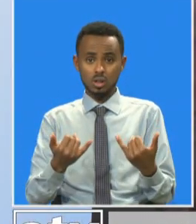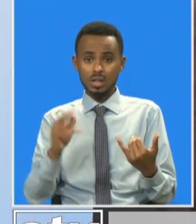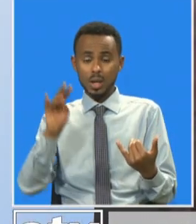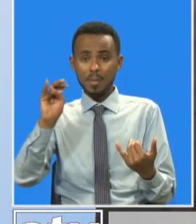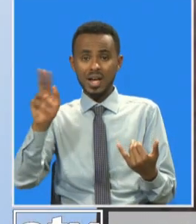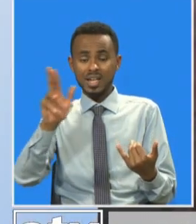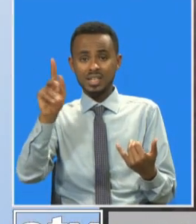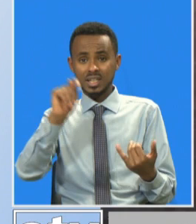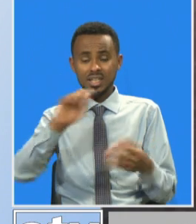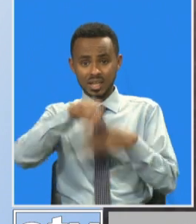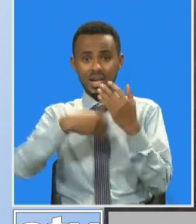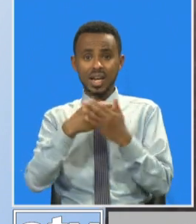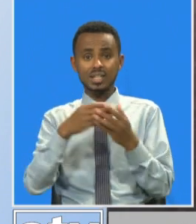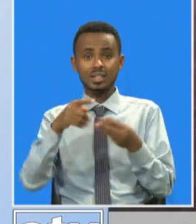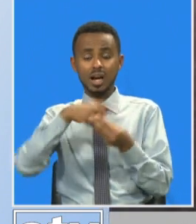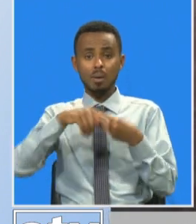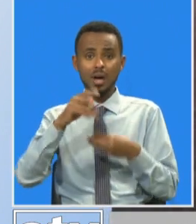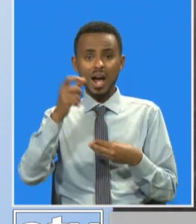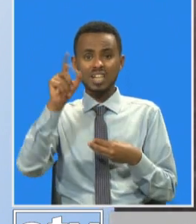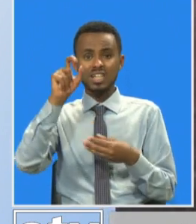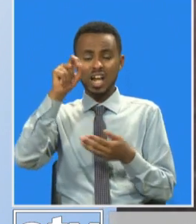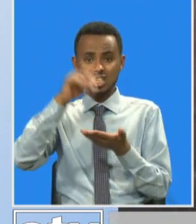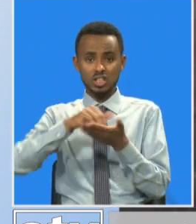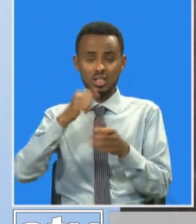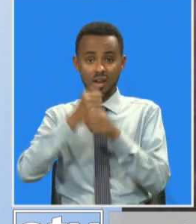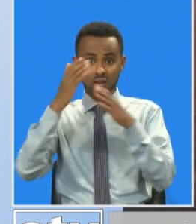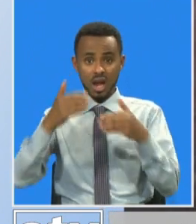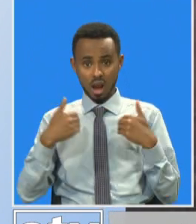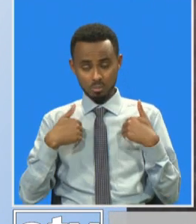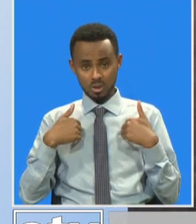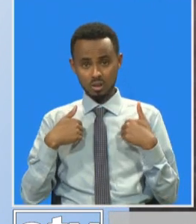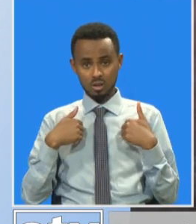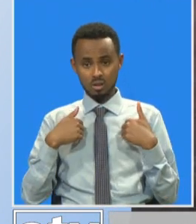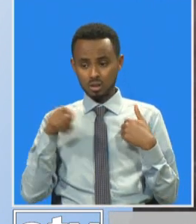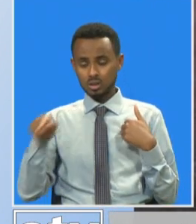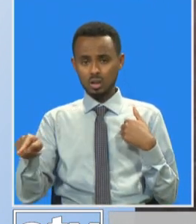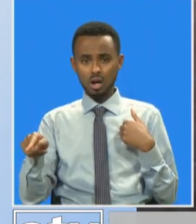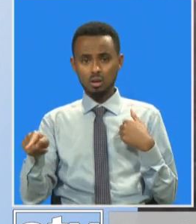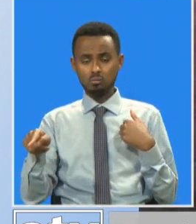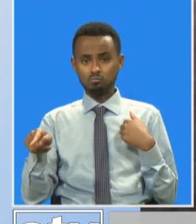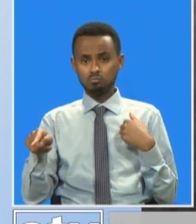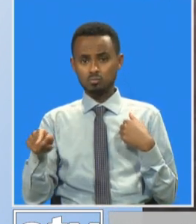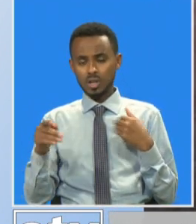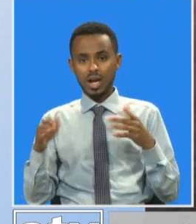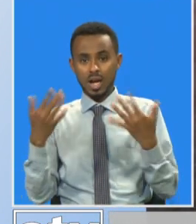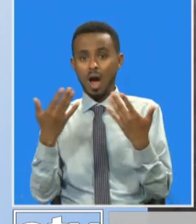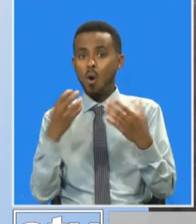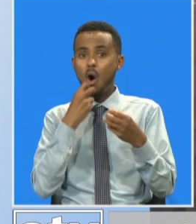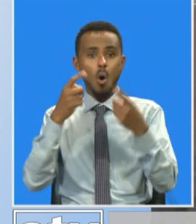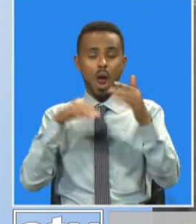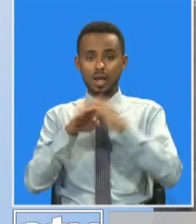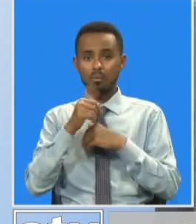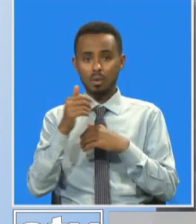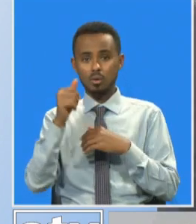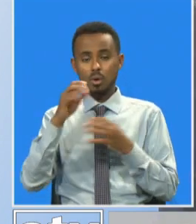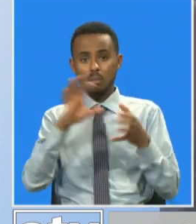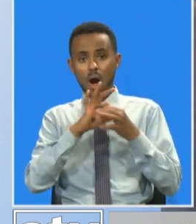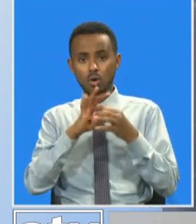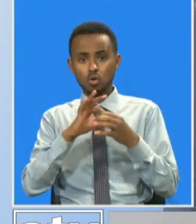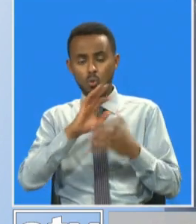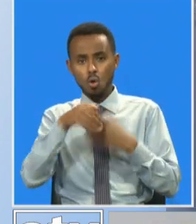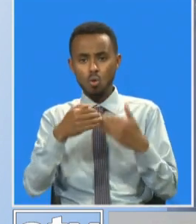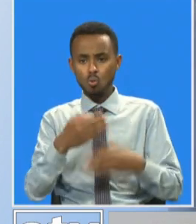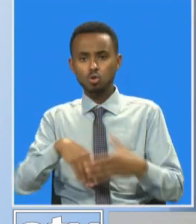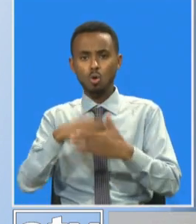መርቲ ተግላይ ሰፈር የሚባለው ሰራ 11000 ሰራተኛ ያለበት እዛ አልገባም። እስካሁን ሰው በሙሉ ወጥቶ